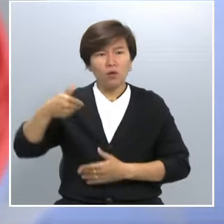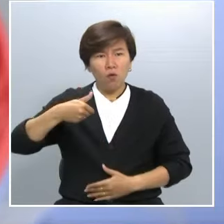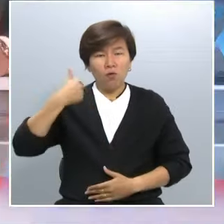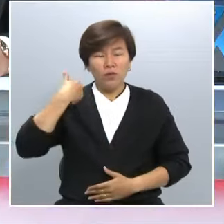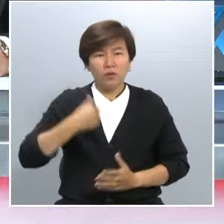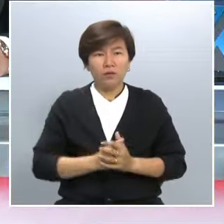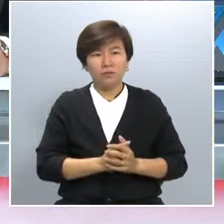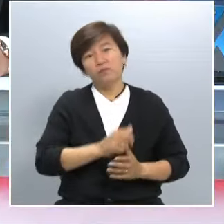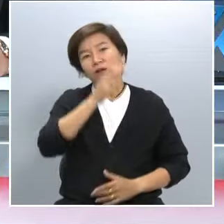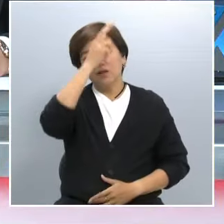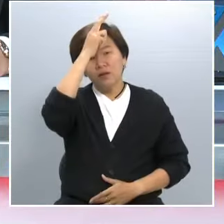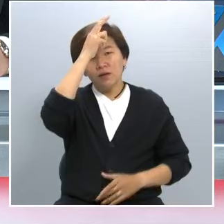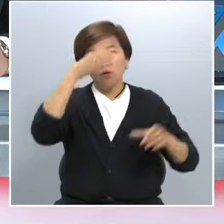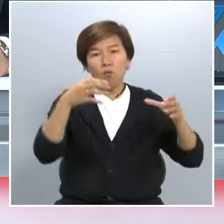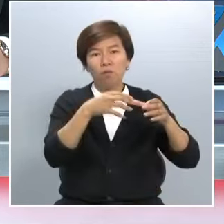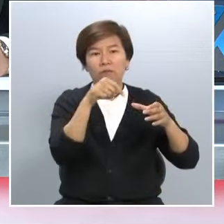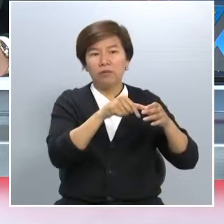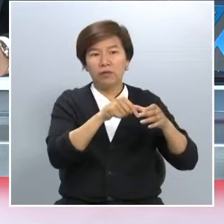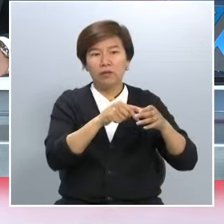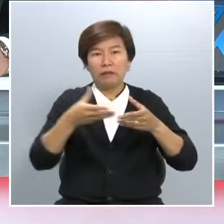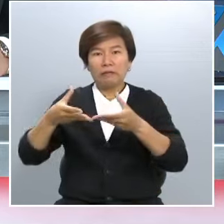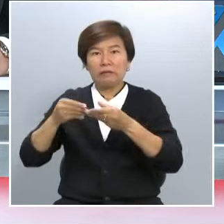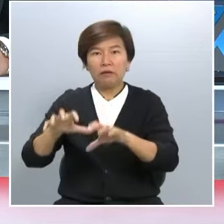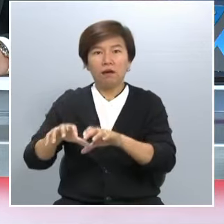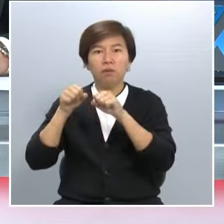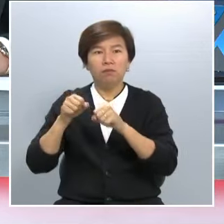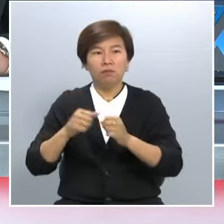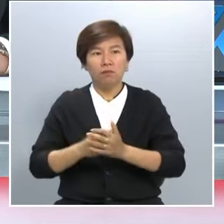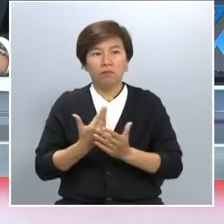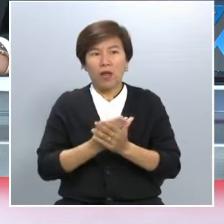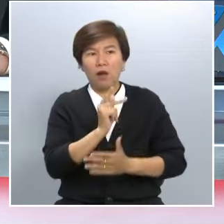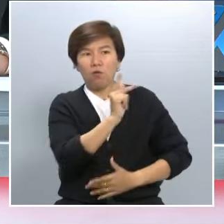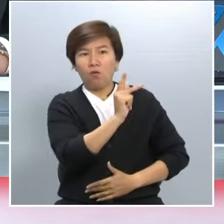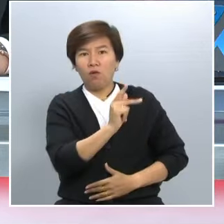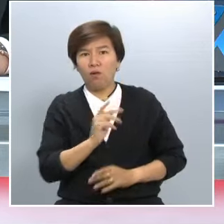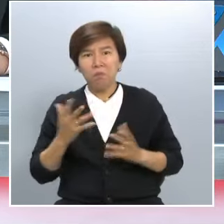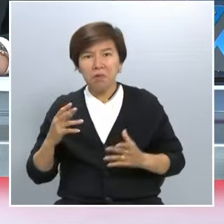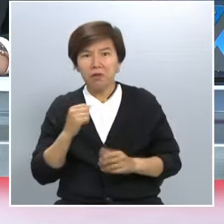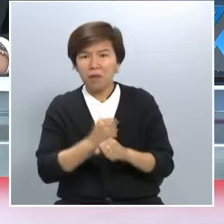ทธิพลเนี่ยเหมือนแบบยึดที ่อ ะไรอย่างเงี้ย เขาไปกู้เงินเขา ไม่ได้กู้ด้วย